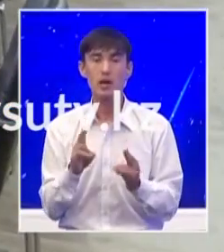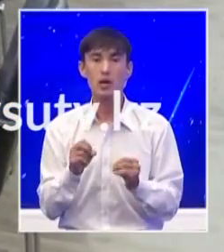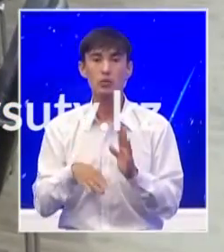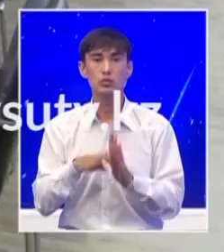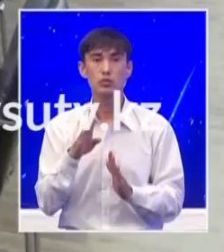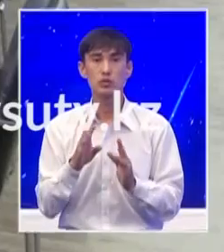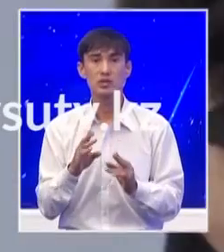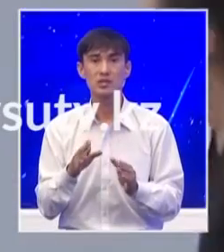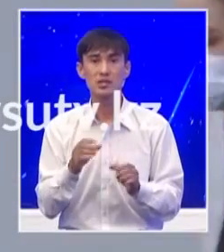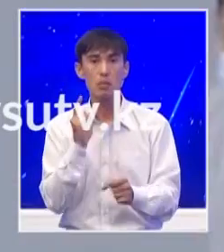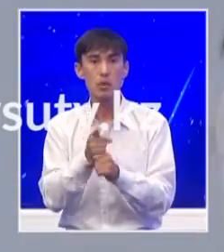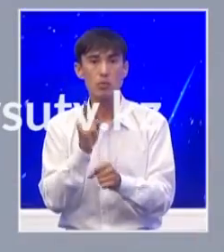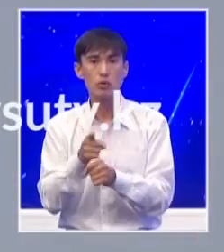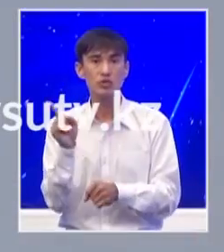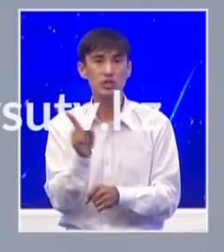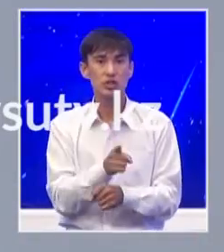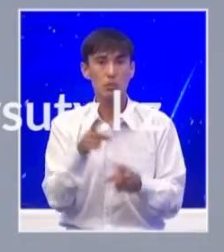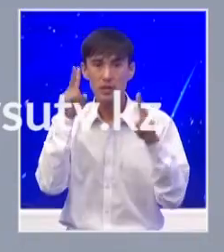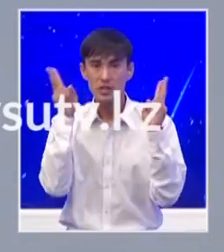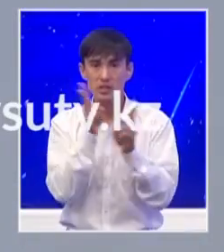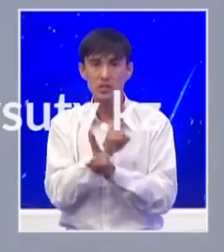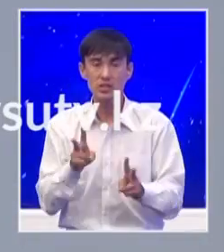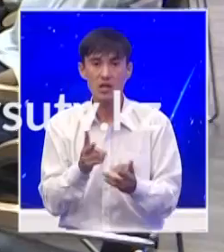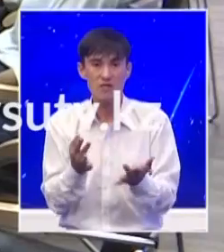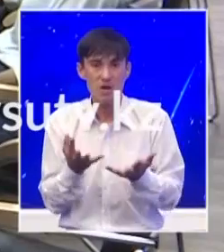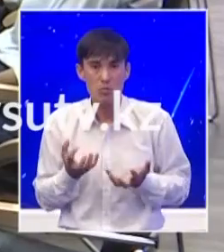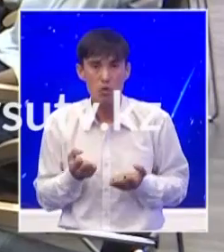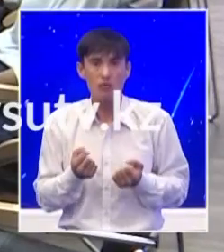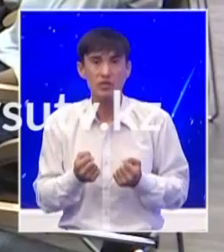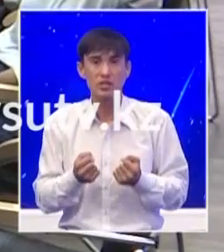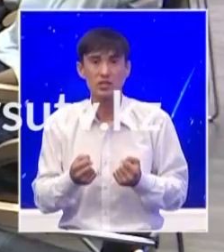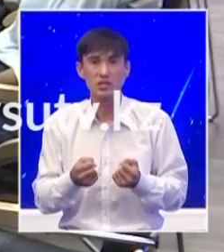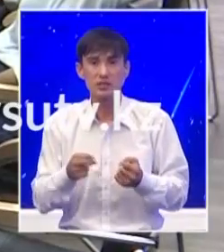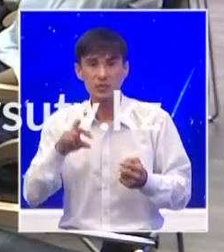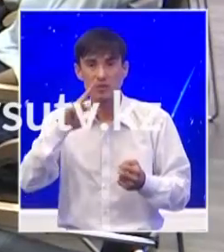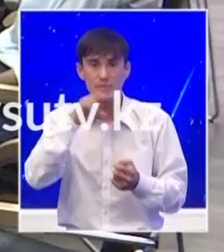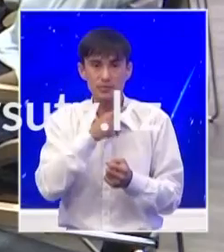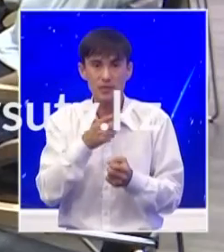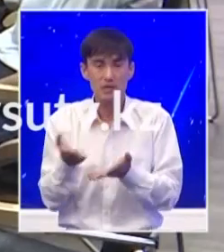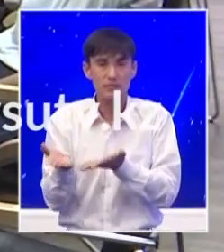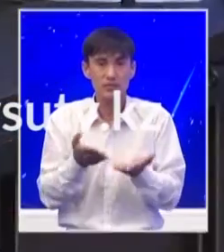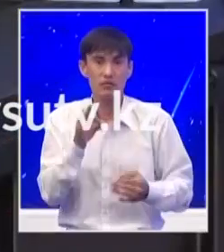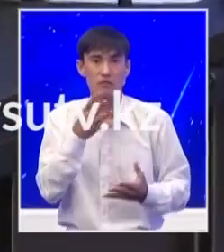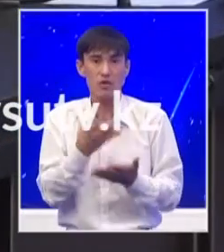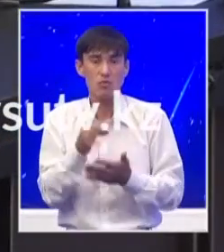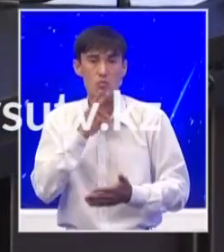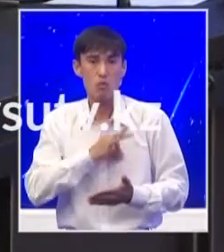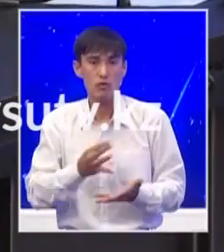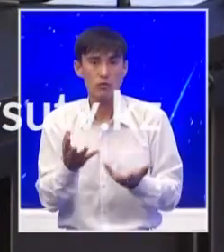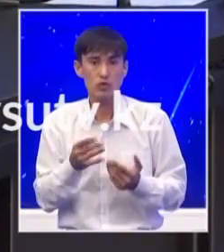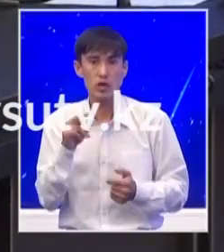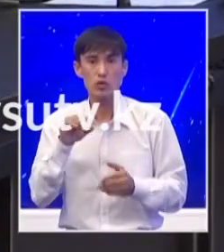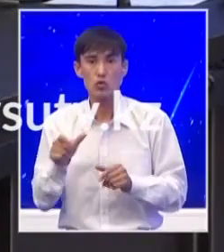под влиянием запрещенных течений по незнанию. Вербовщики искажают истинные ценности религии в свою пользу и внушают их